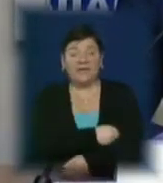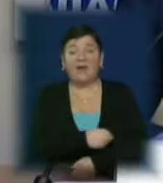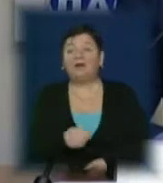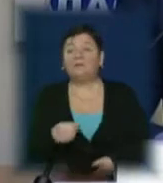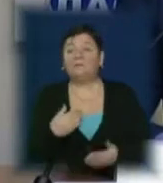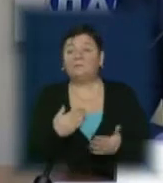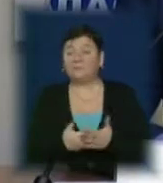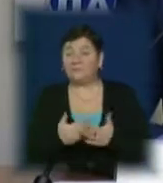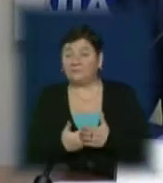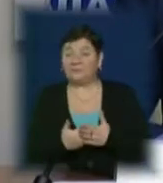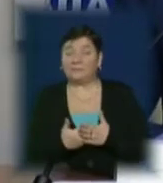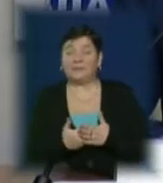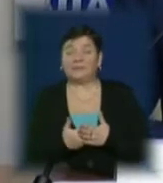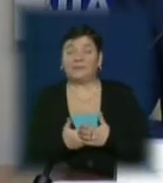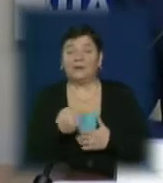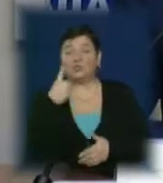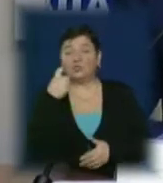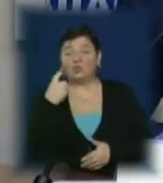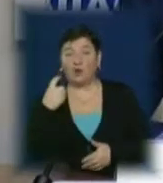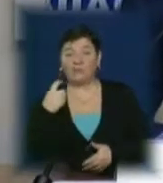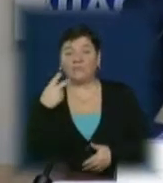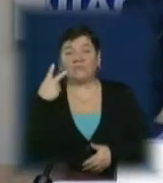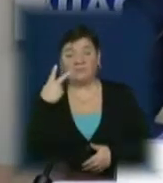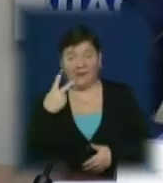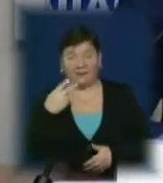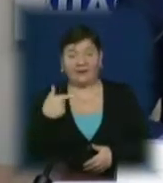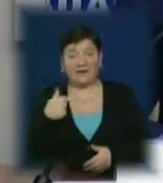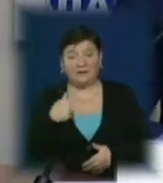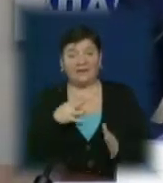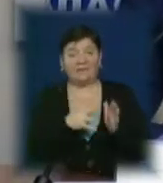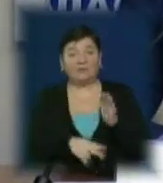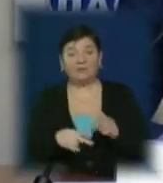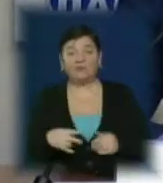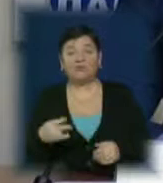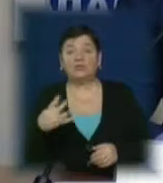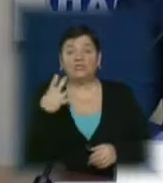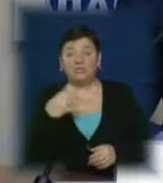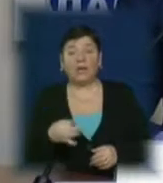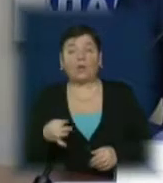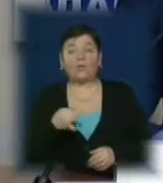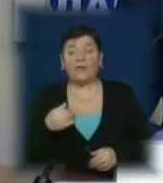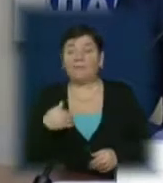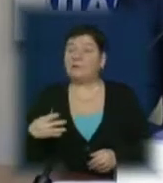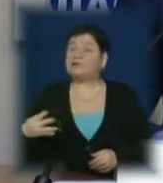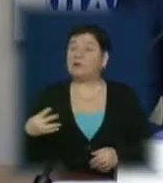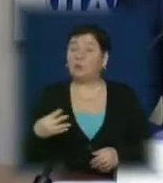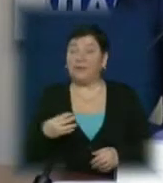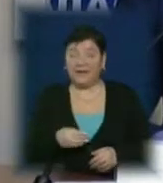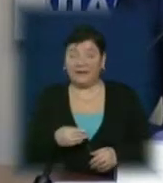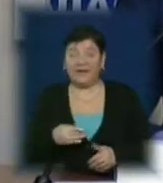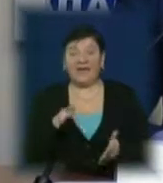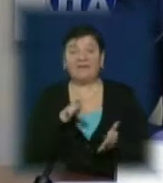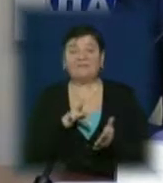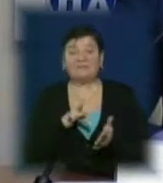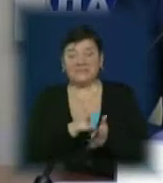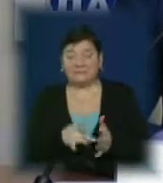вакцини становила 102 гривні 94 копійки, ми це закупляли